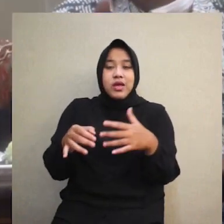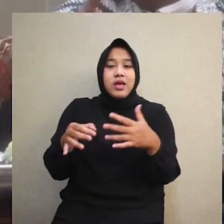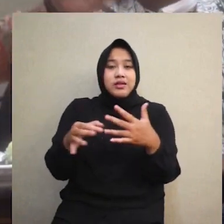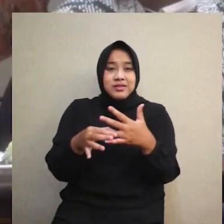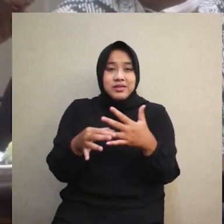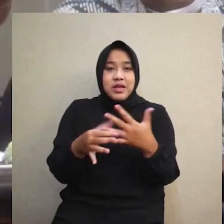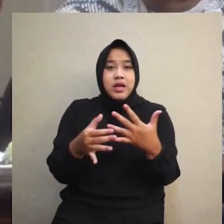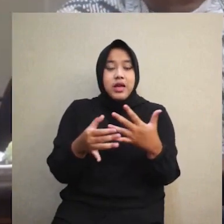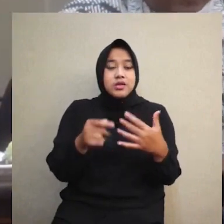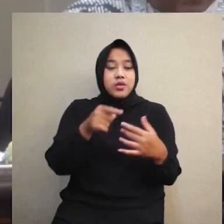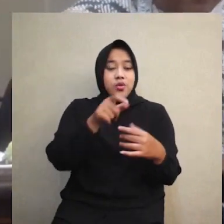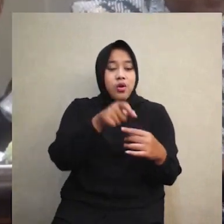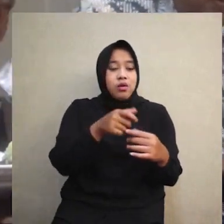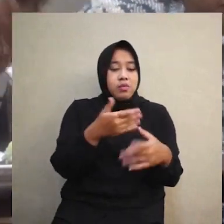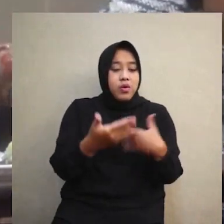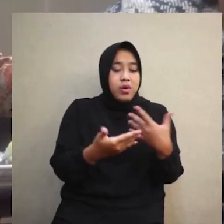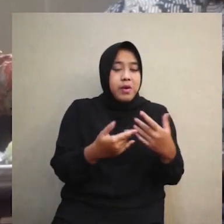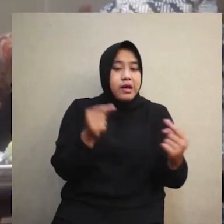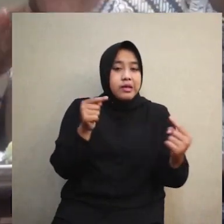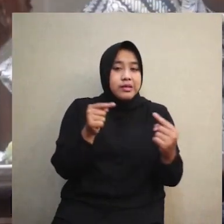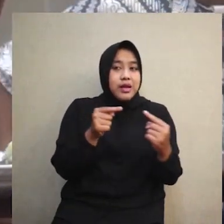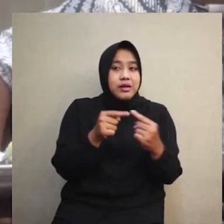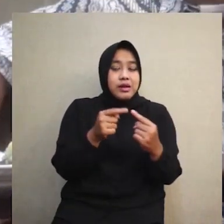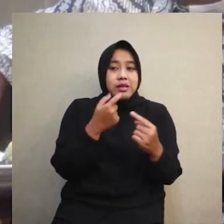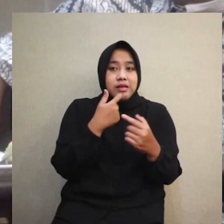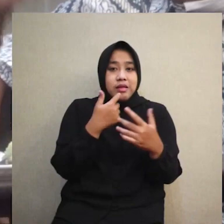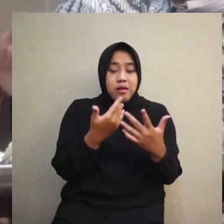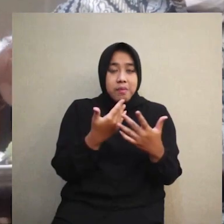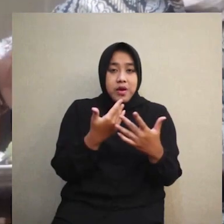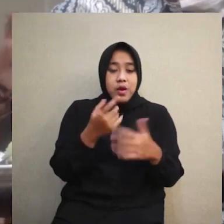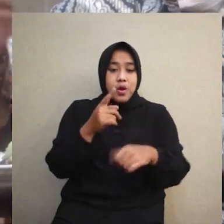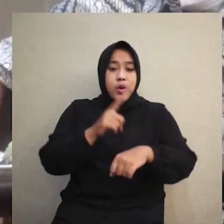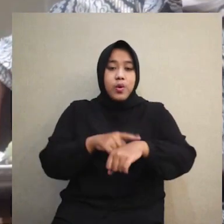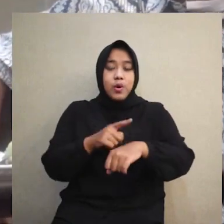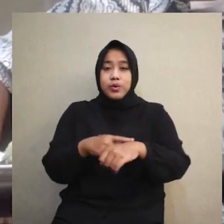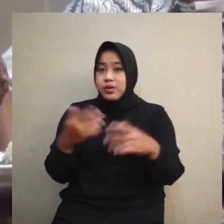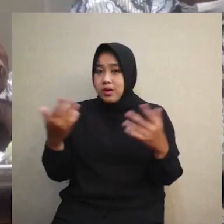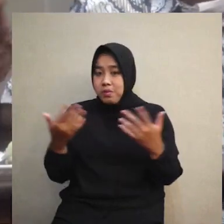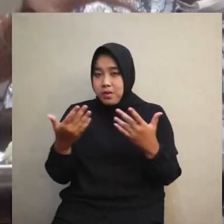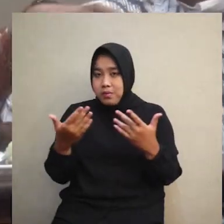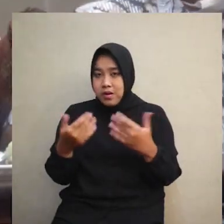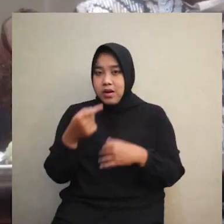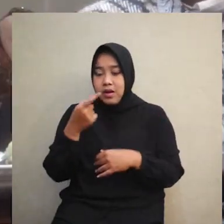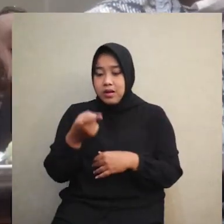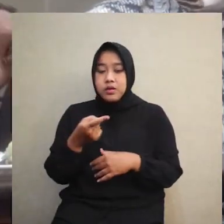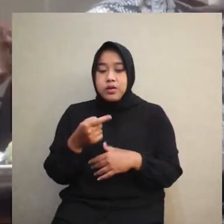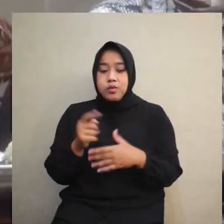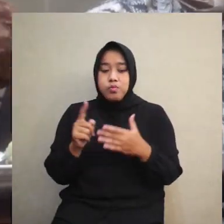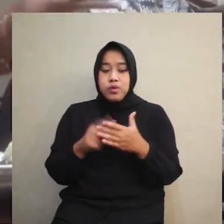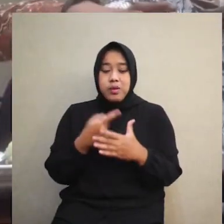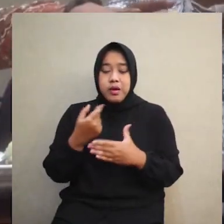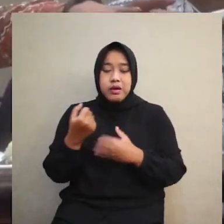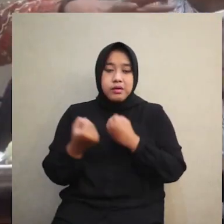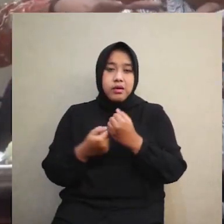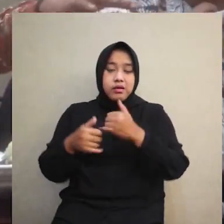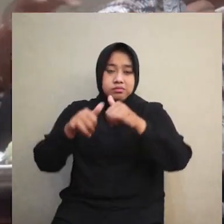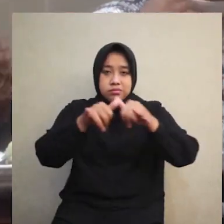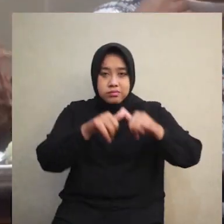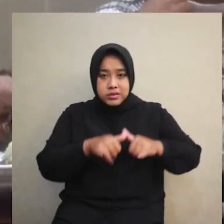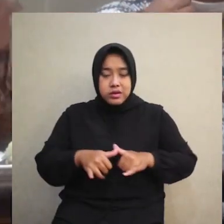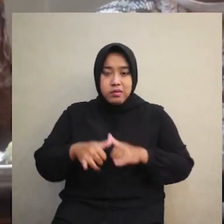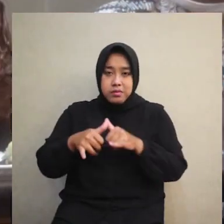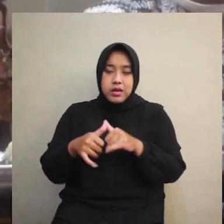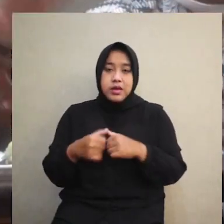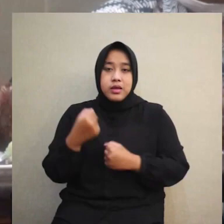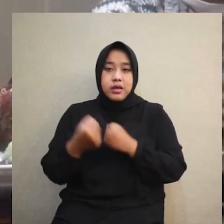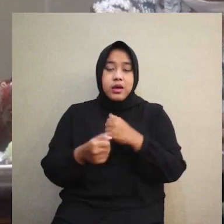apa targetnya apa jangka waktunya Bagaimana nah dari situ baru kemudian gerak bersama gerak bersama